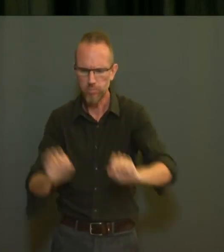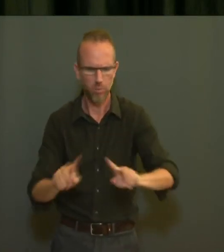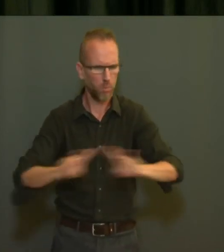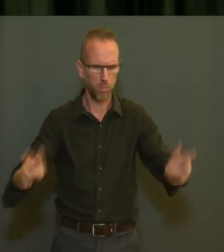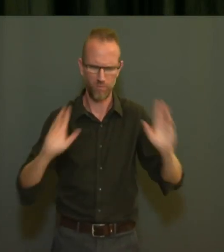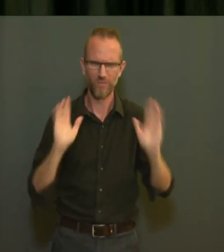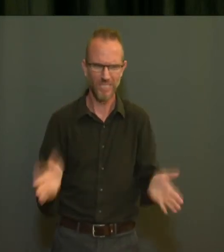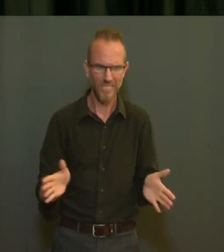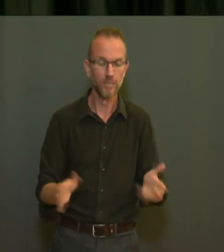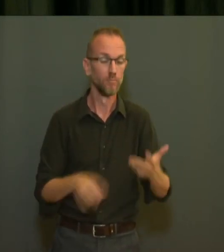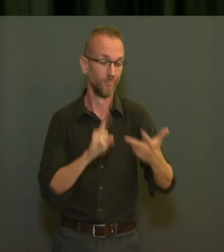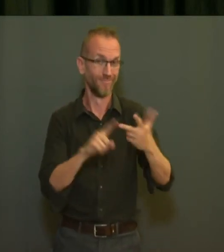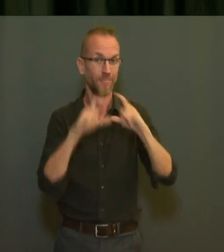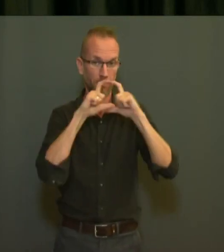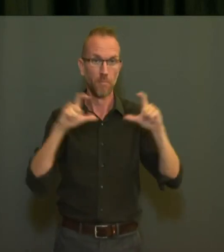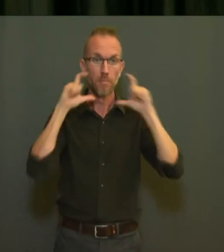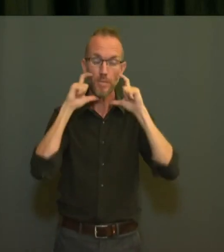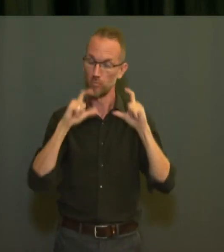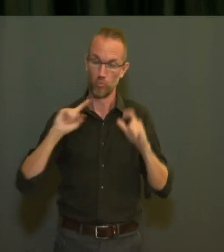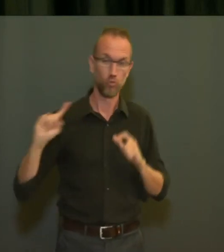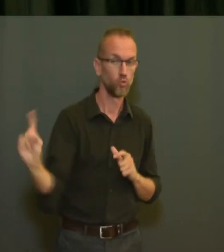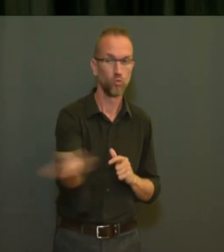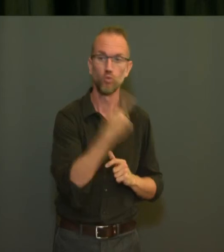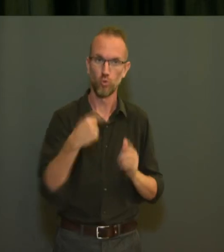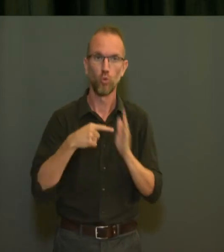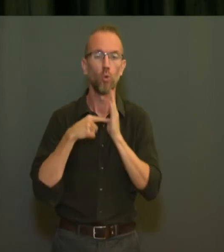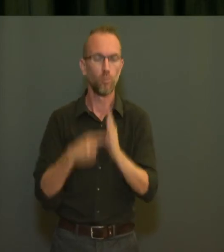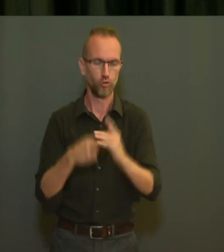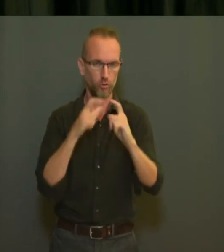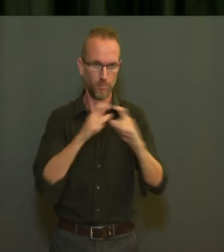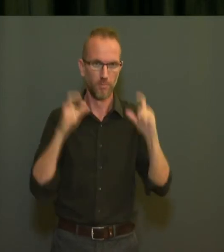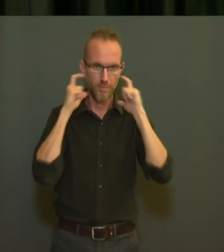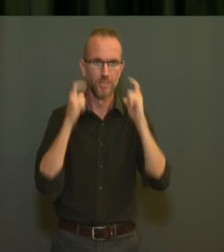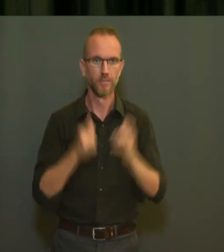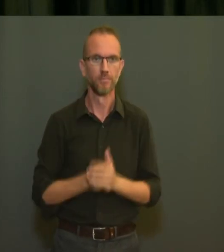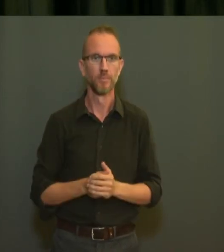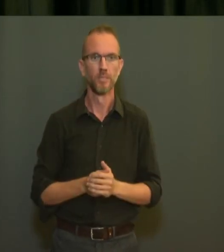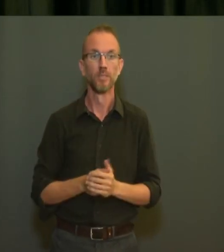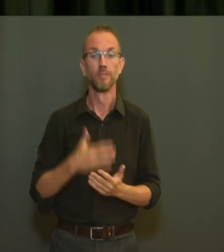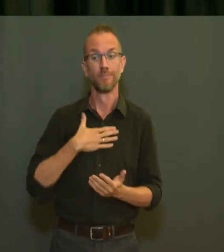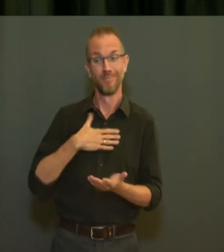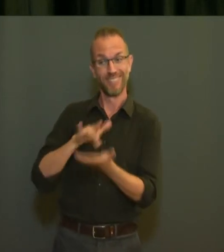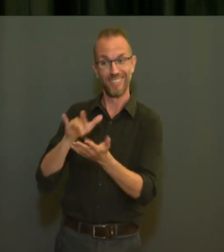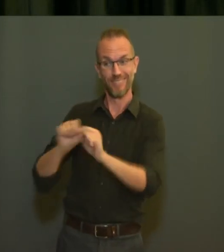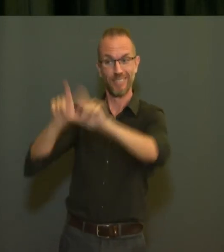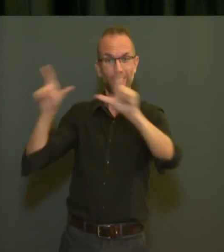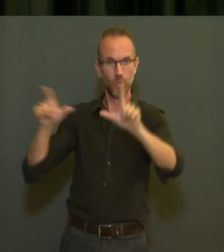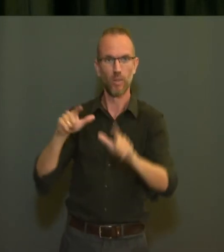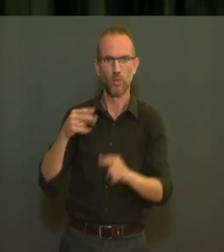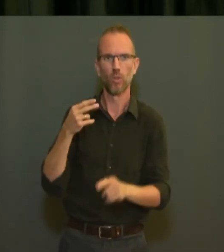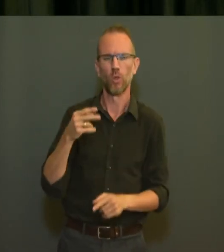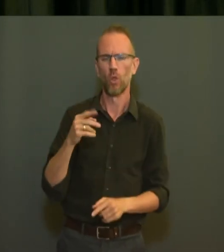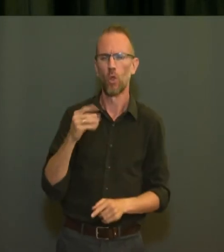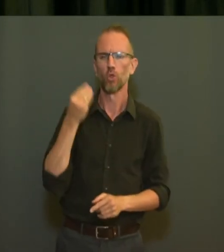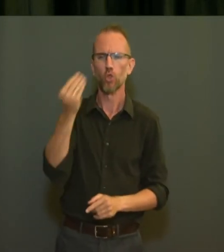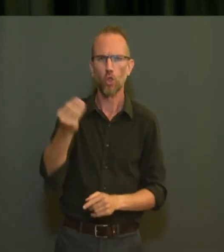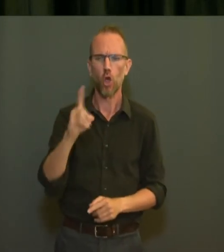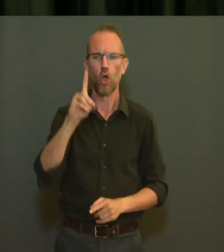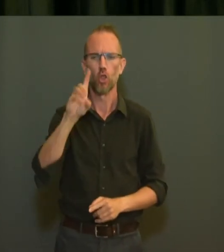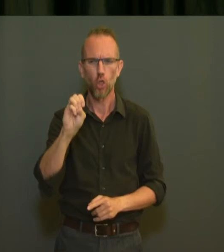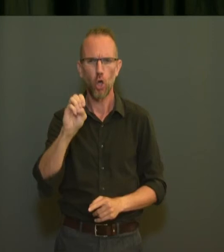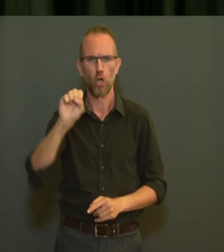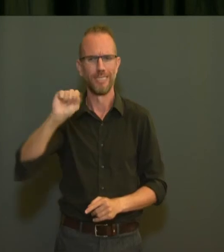etc. Vous trouverez sur le site donneurdesang.be, qui est le site de la Croix-Rouge pour le don de